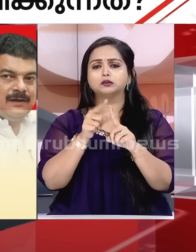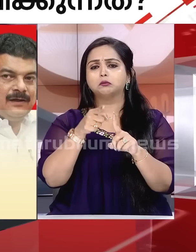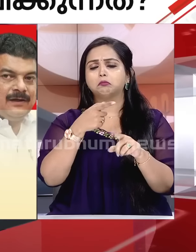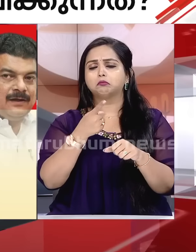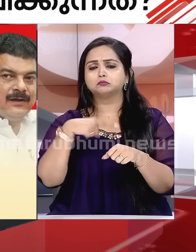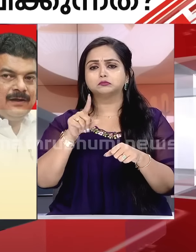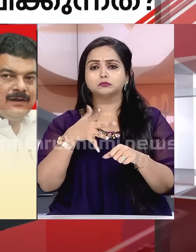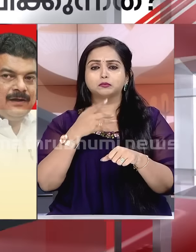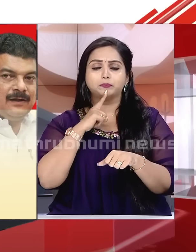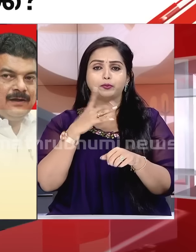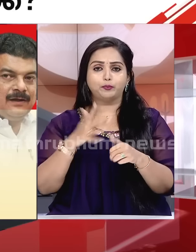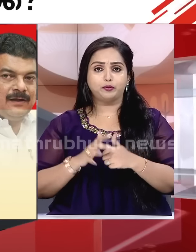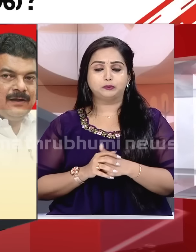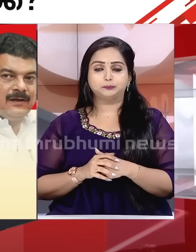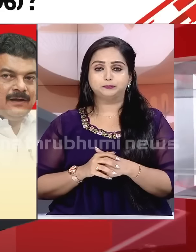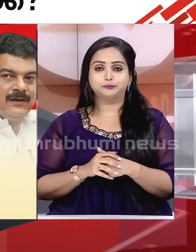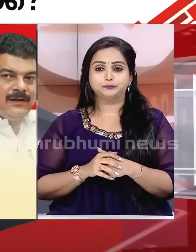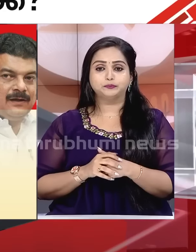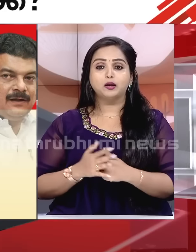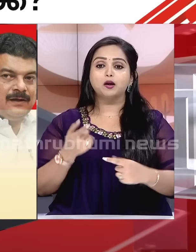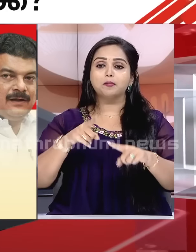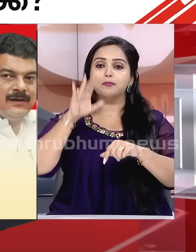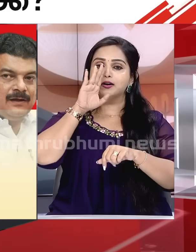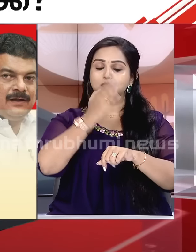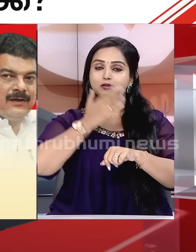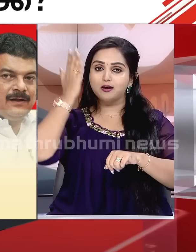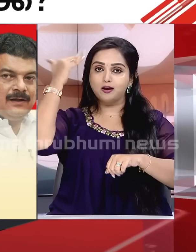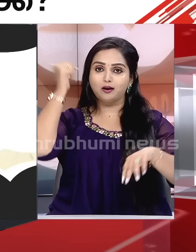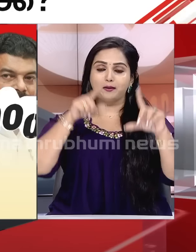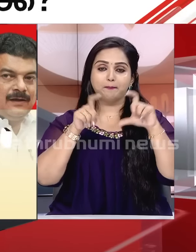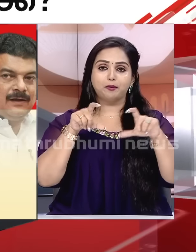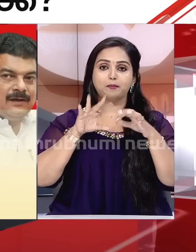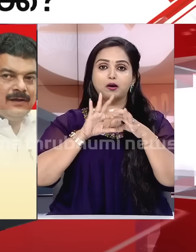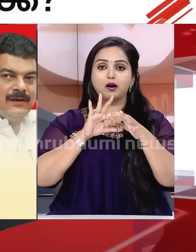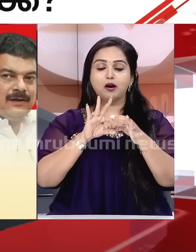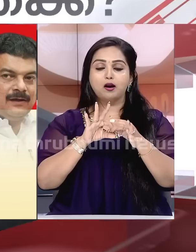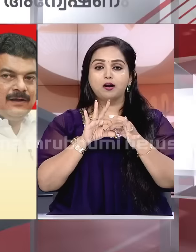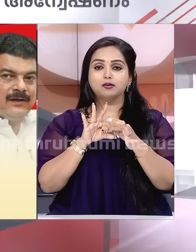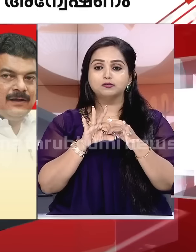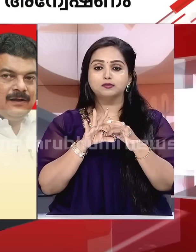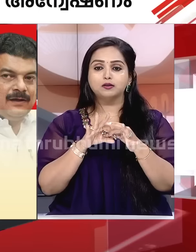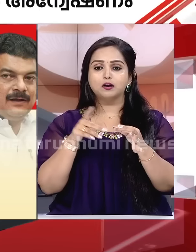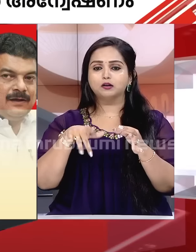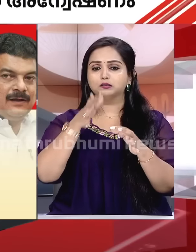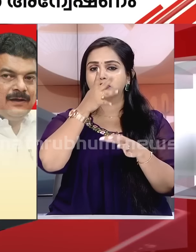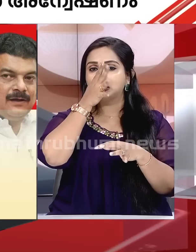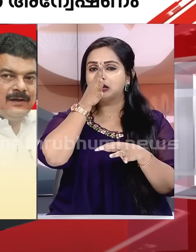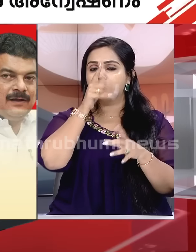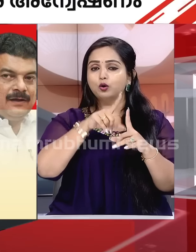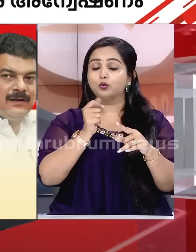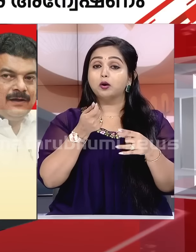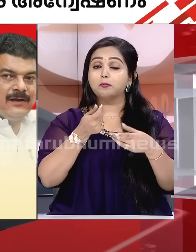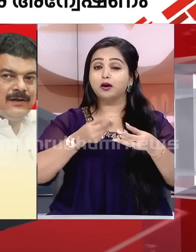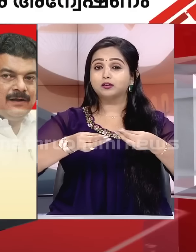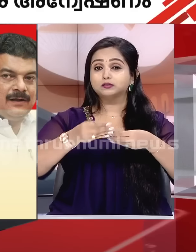തോന്നുന്നു. എന്തായാലും സീനിയറായ ഉദ്യോഗസ്ഥന്മാർ തമ്മിലുള്ള ഈ കളി, അത് പണവുമായിട്ട്